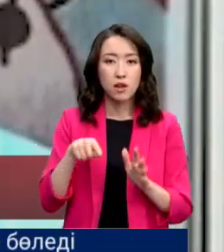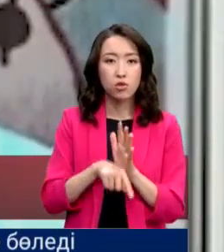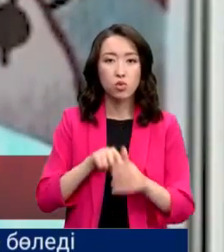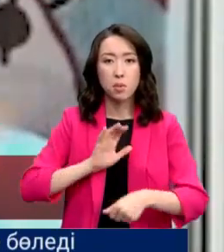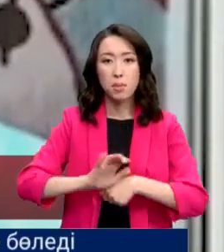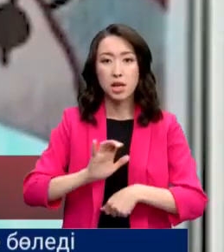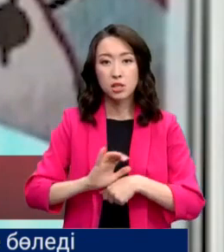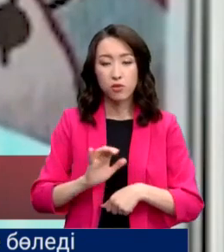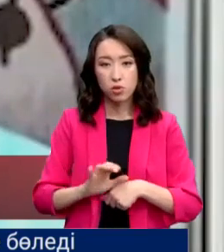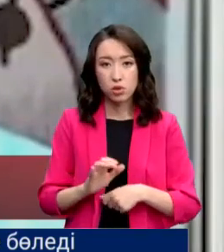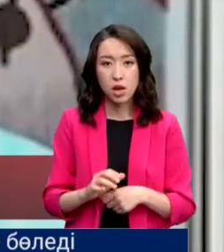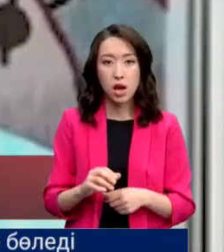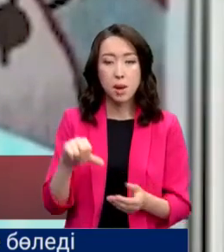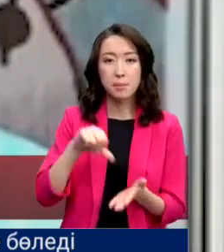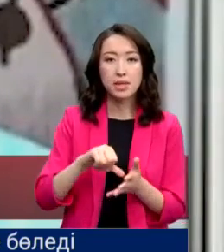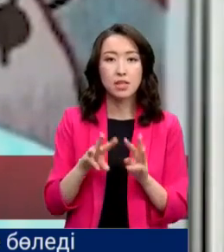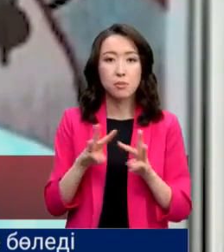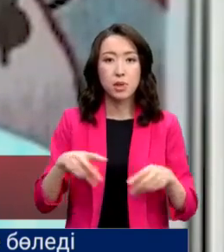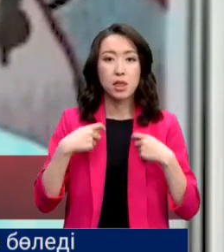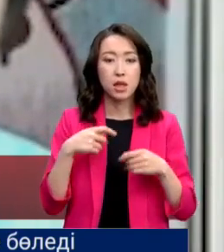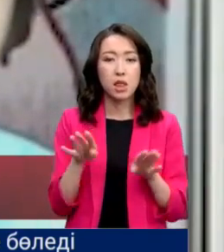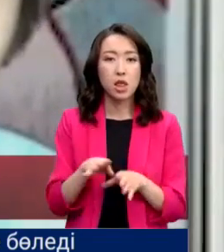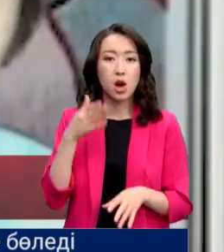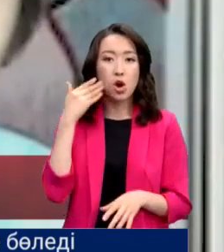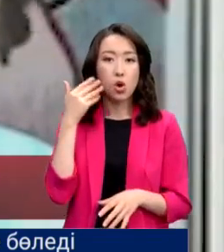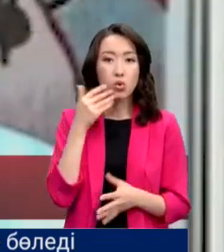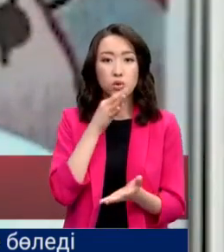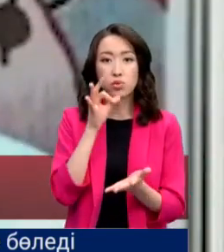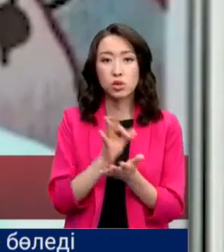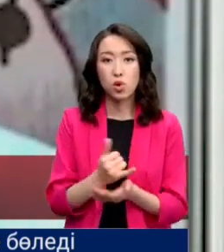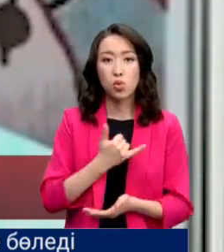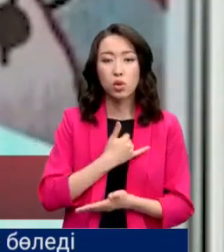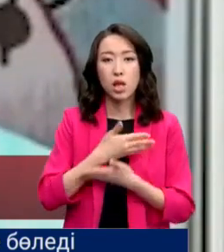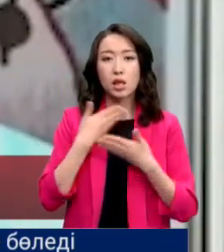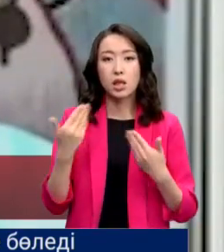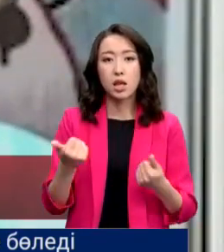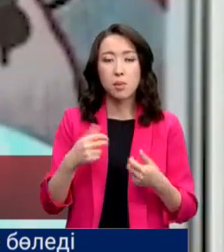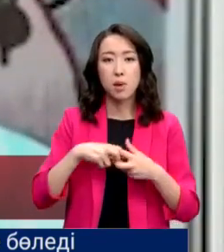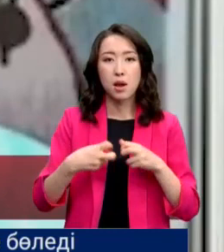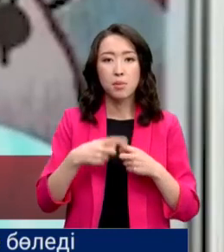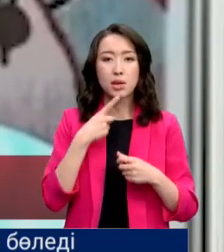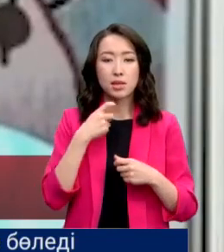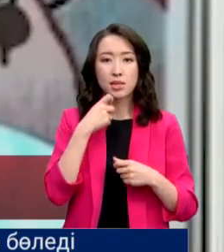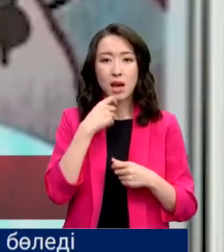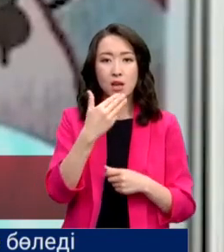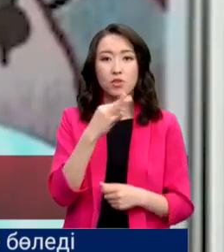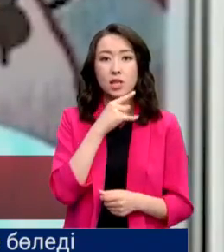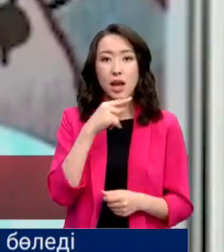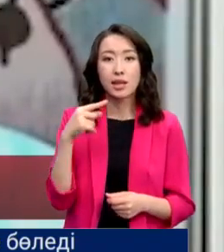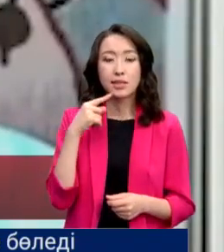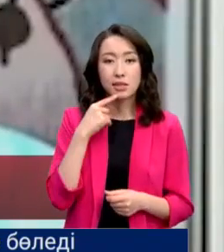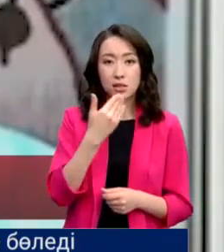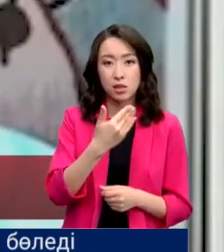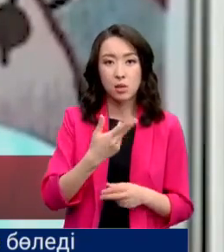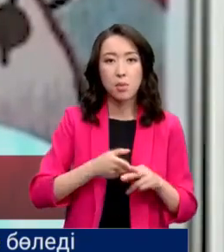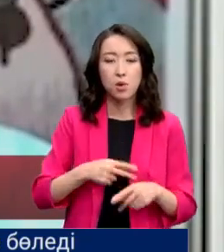внутренним производством. Вот представитель Минторговли так с легкостью сказал, что вот у нас не было проблем с импортом сахара из России, поэтому, как